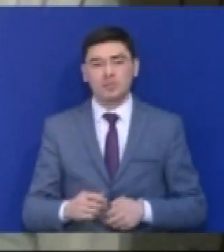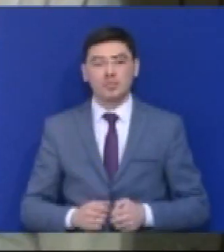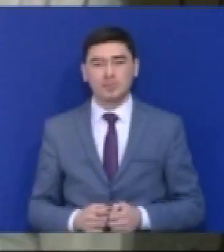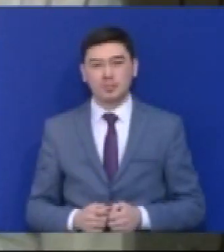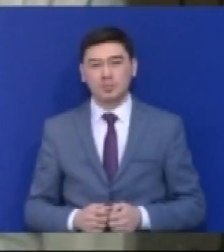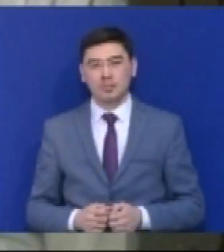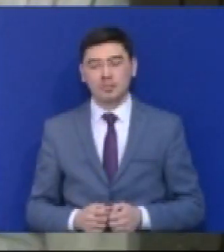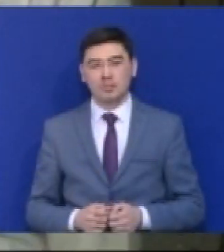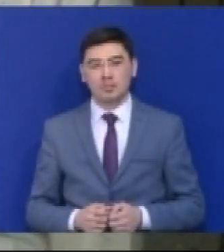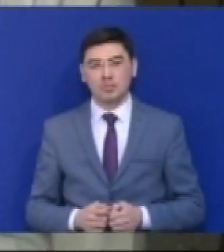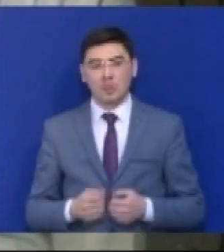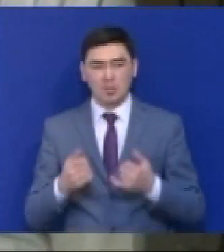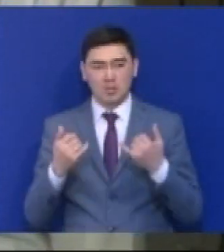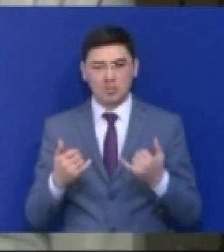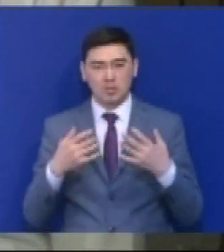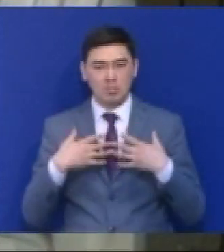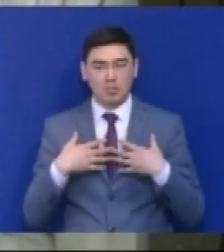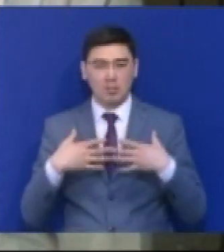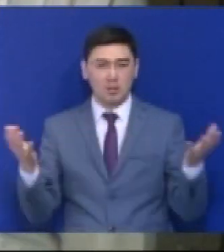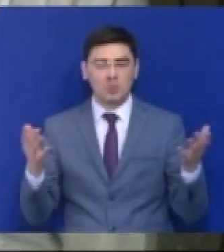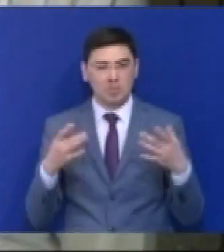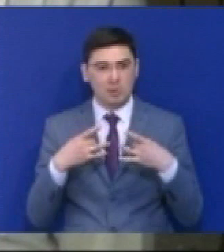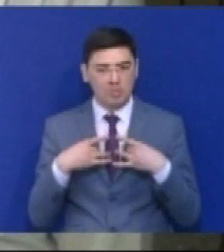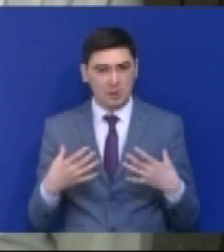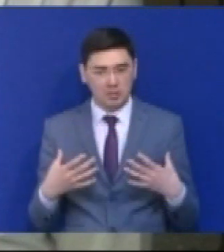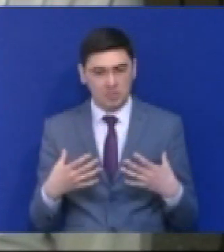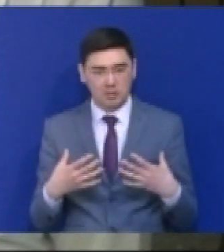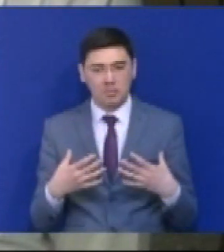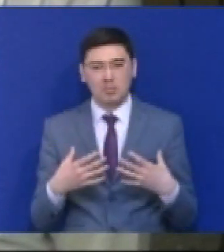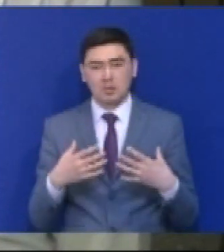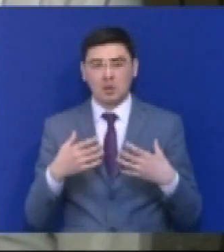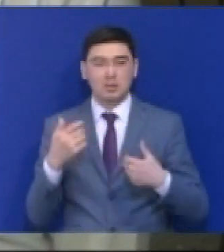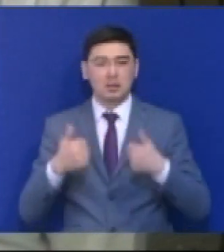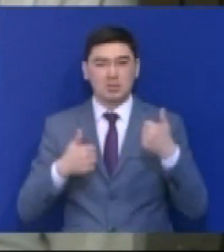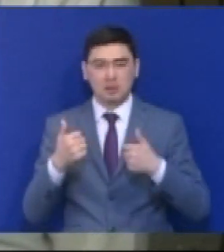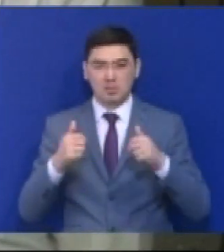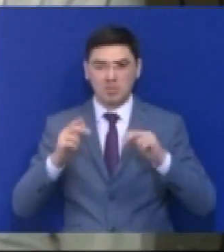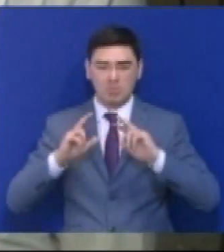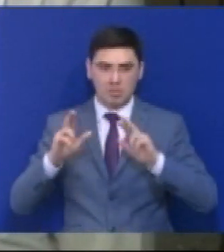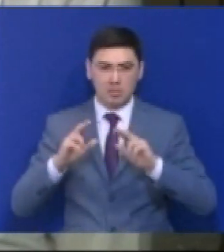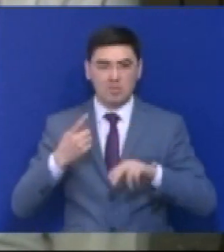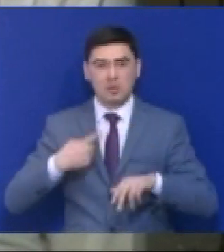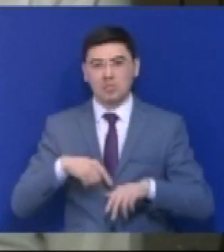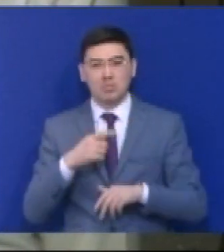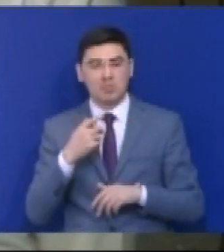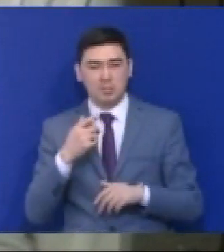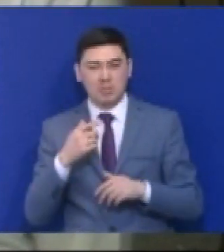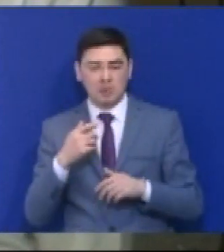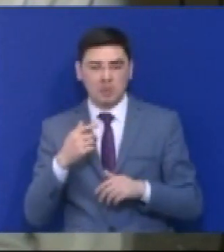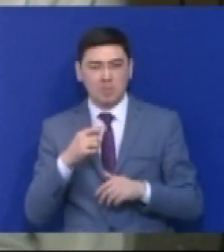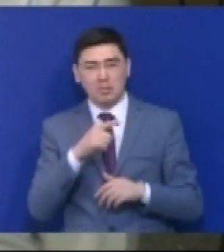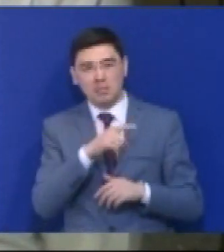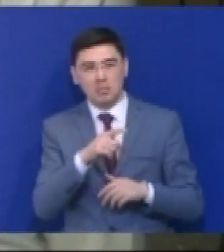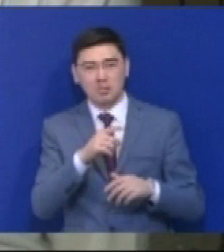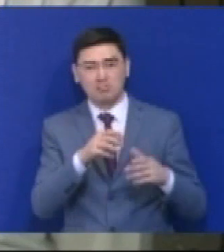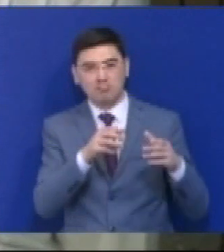И сегодня у нас большой праздник. Турнир по волейболу. Мы всегда очень болеем за